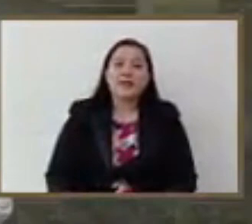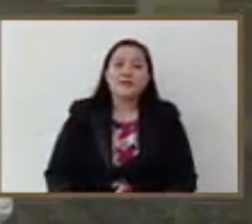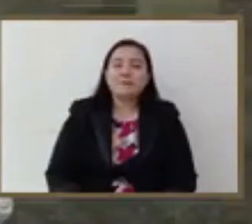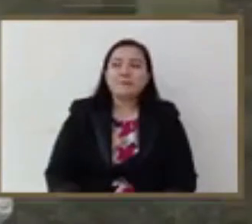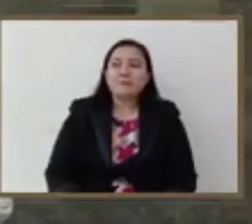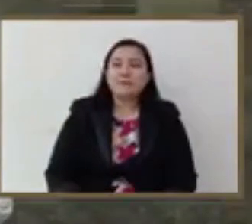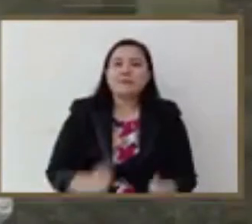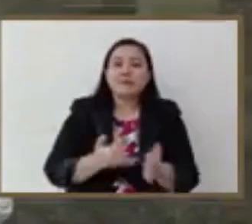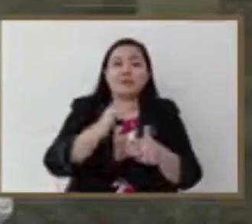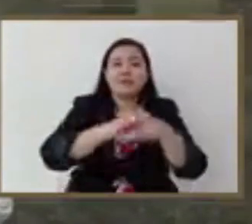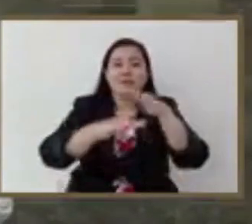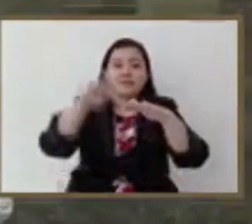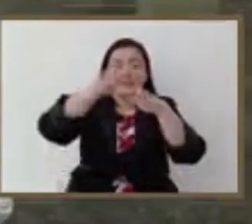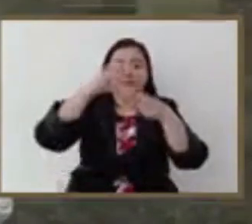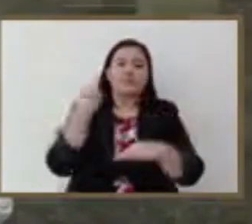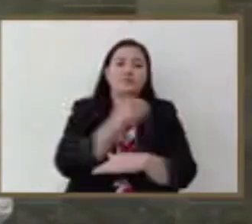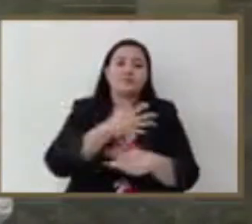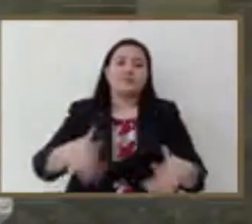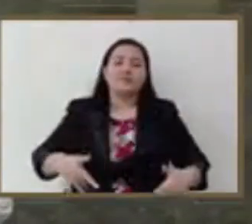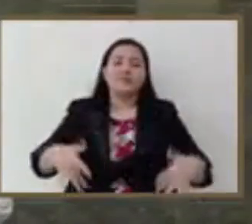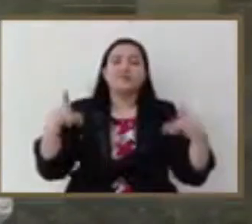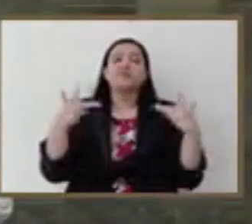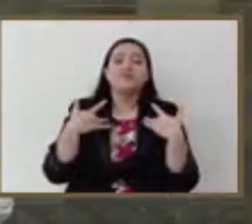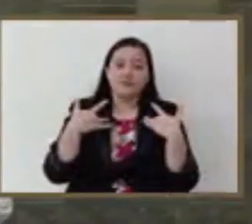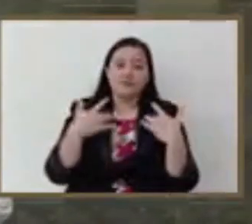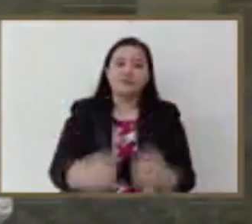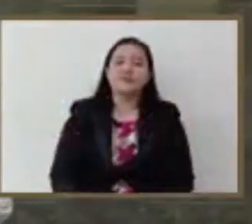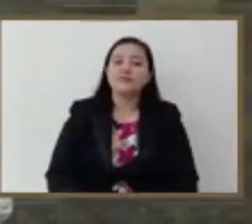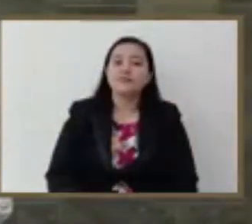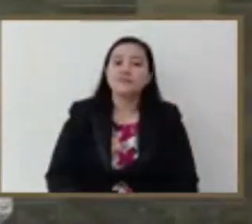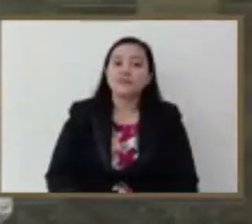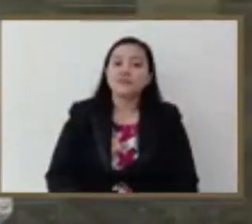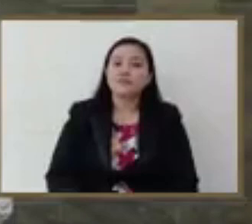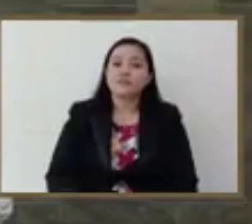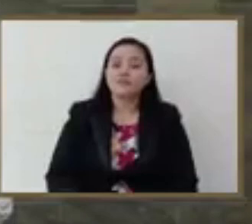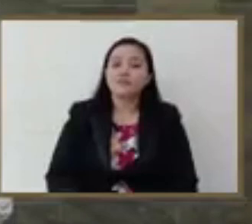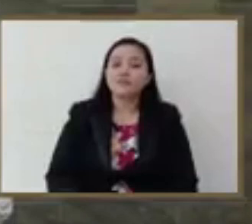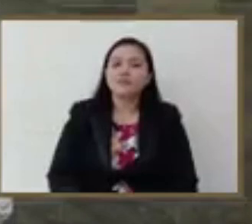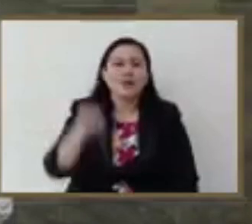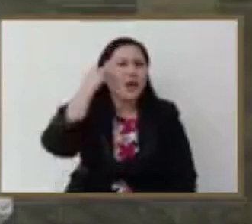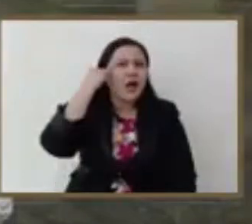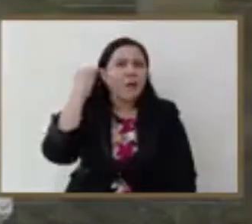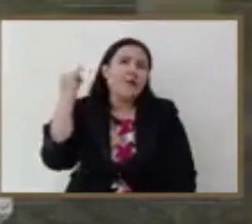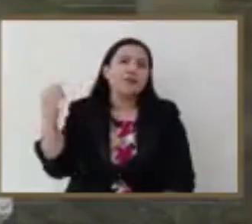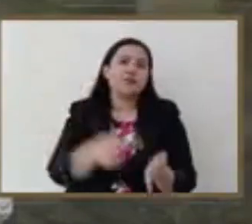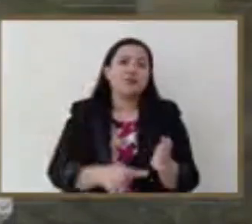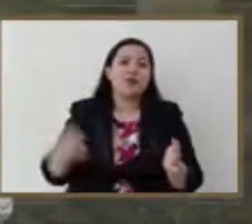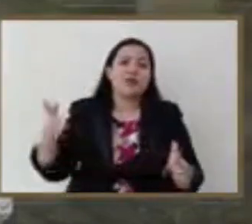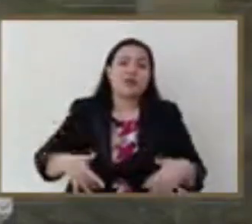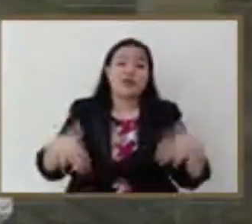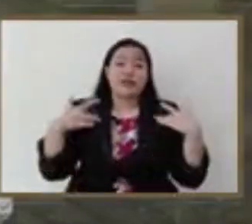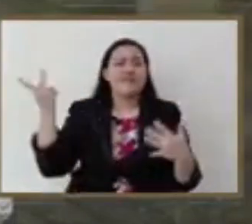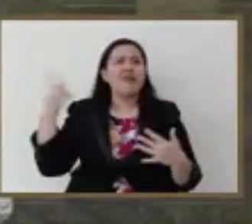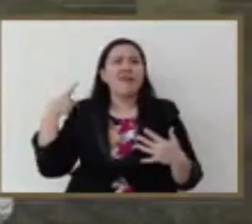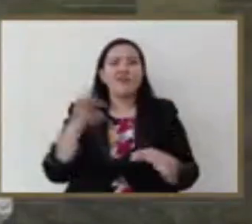it builds their life. That's why I don't want, I can imagine, kapatid, kung anong klaseng buhay meron tayo